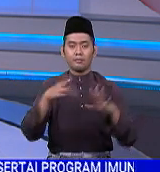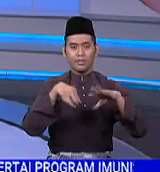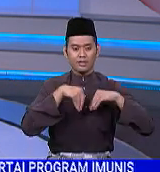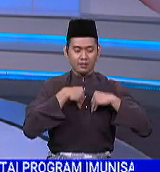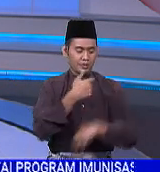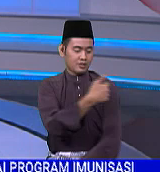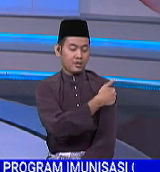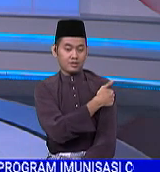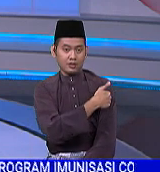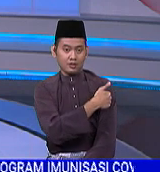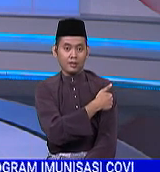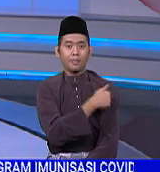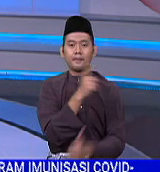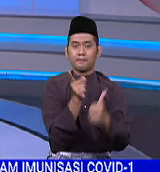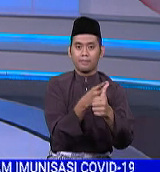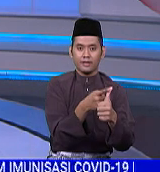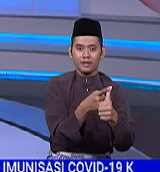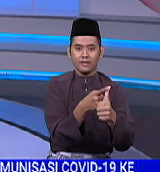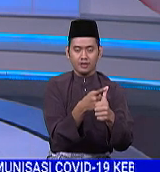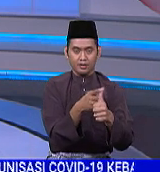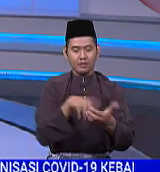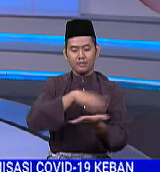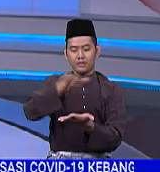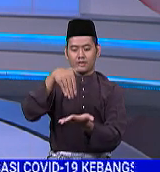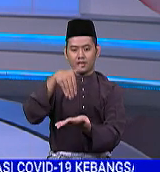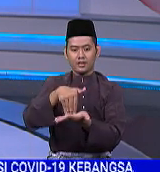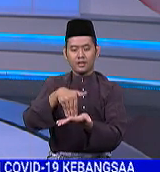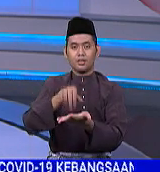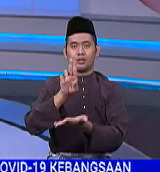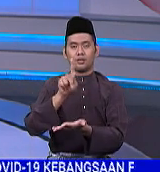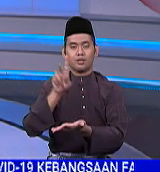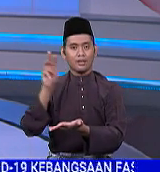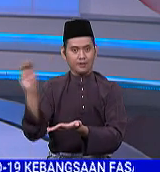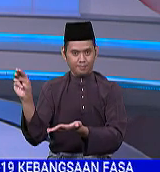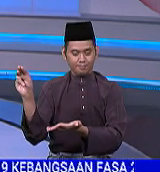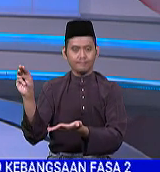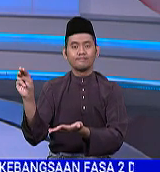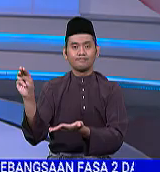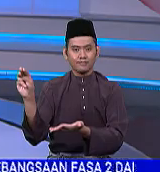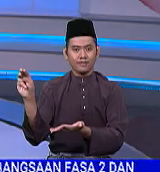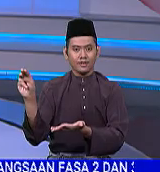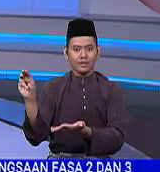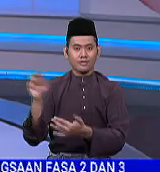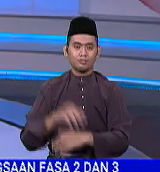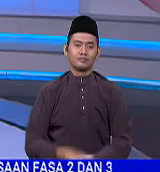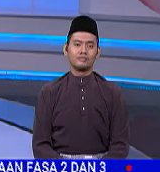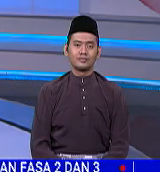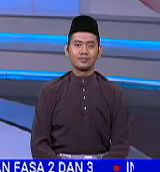dos pertama vaksin di Pusat Pemberian Vaksin Universiti Kebangsaan Malaysia UKM Bangi.